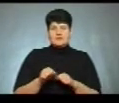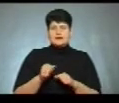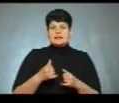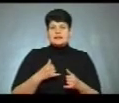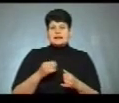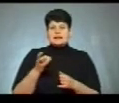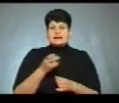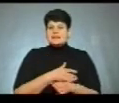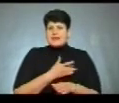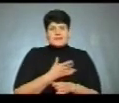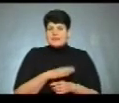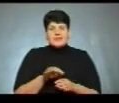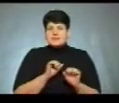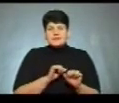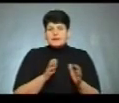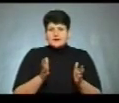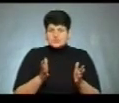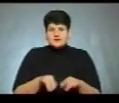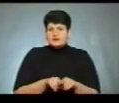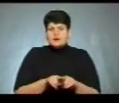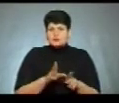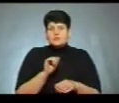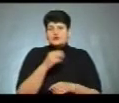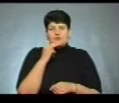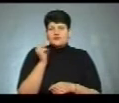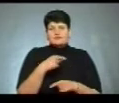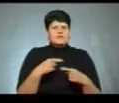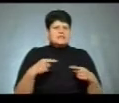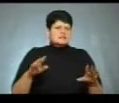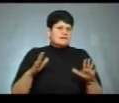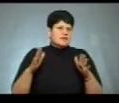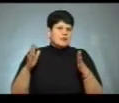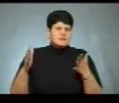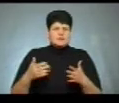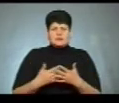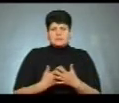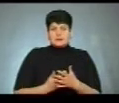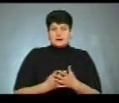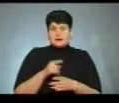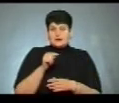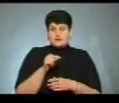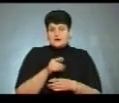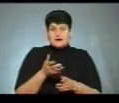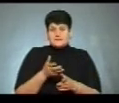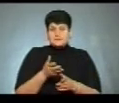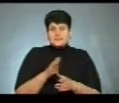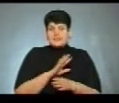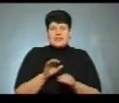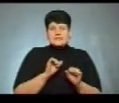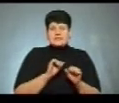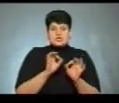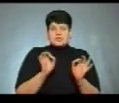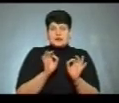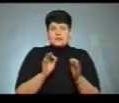яка працює в тіні, вона також не захищена, її може, наприклад, звинувачити в будь-яких там випадках в сім'ї і так далі, але вона не захищена